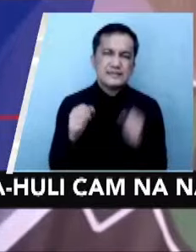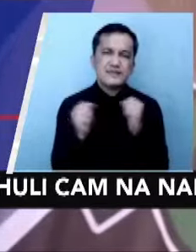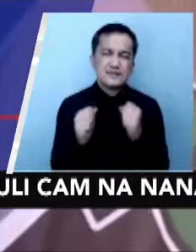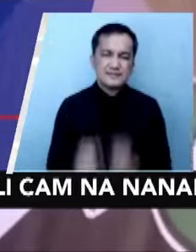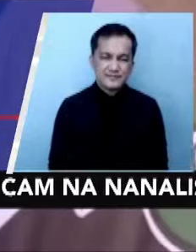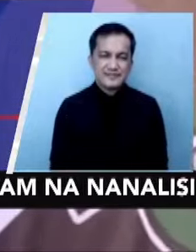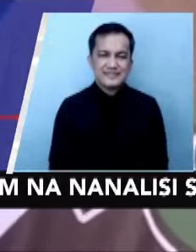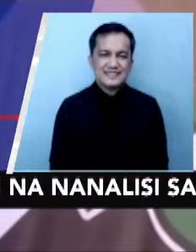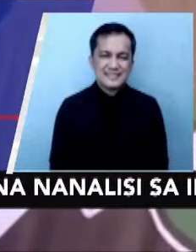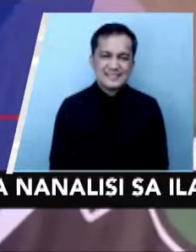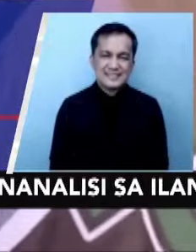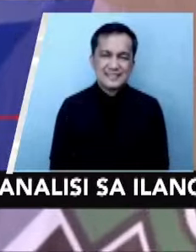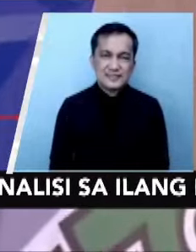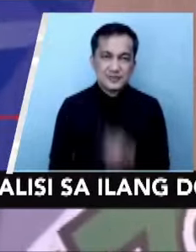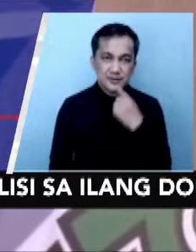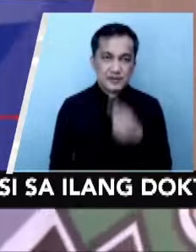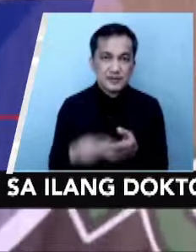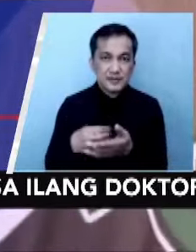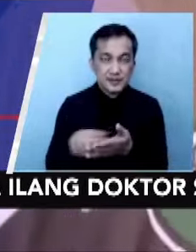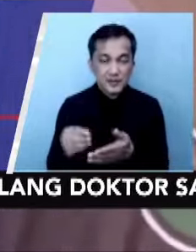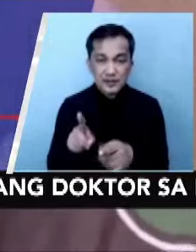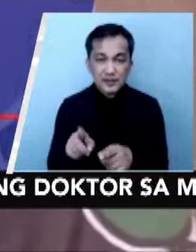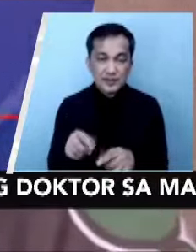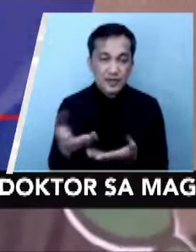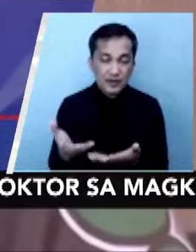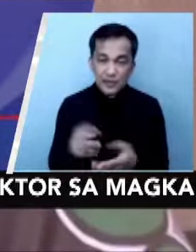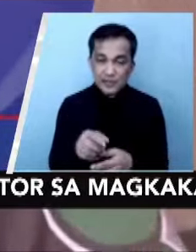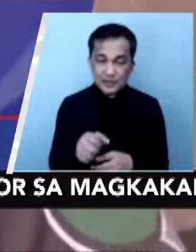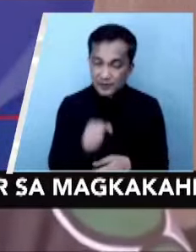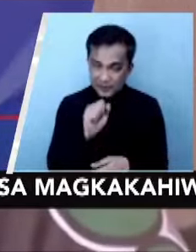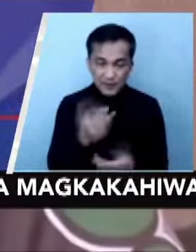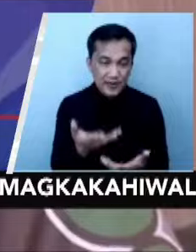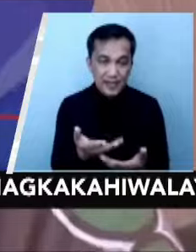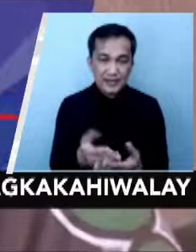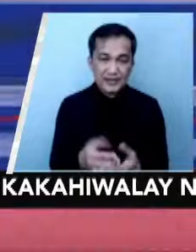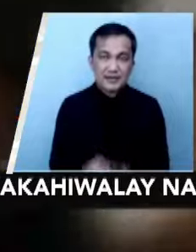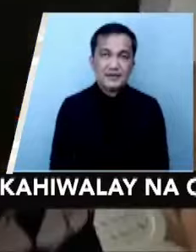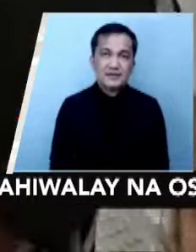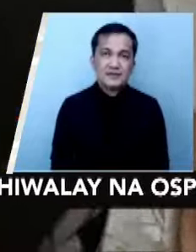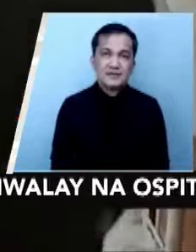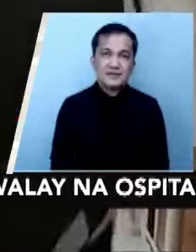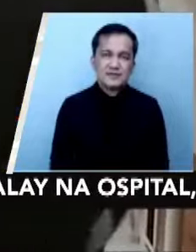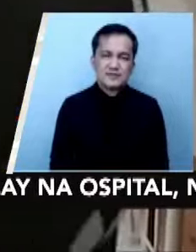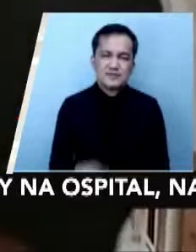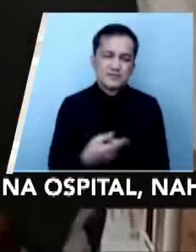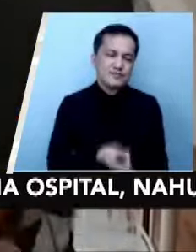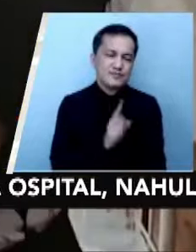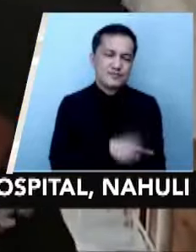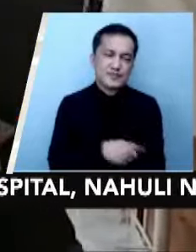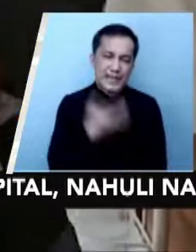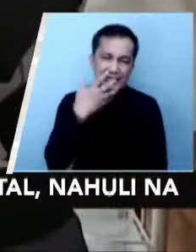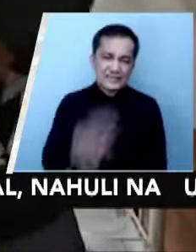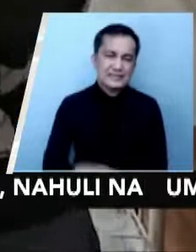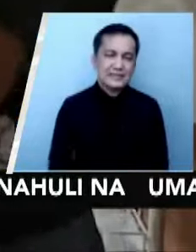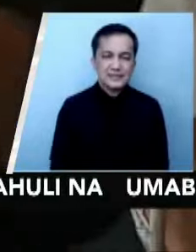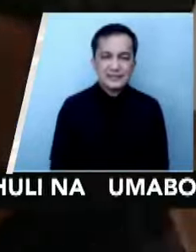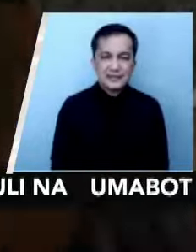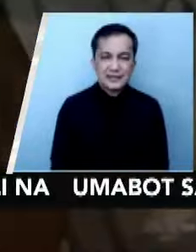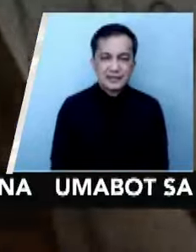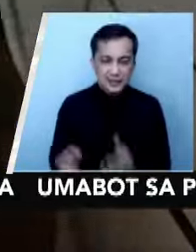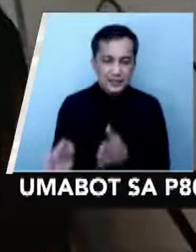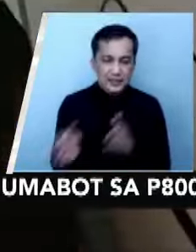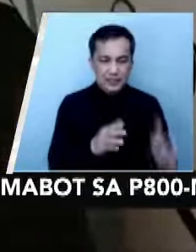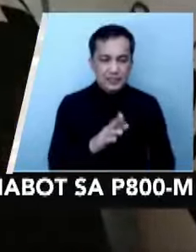Bakal ma, sir, no? Bakal. Ikaw, sir, wala ka mo nagadalikyat, inom? Kisay, gadalikyat eh. Kaya grabe ginit mo. Sa bayan naman ng Look,